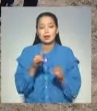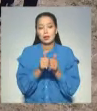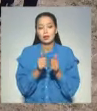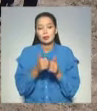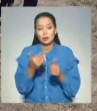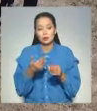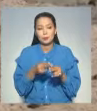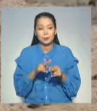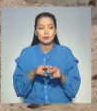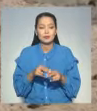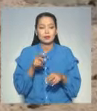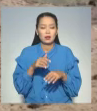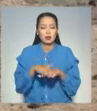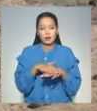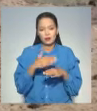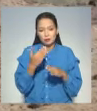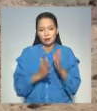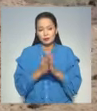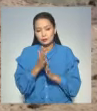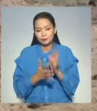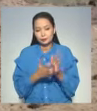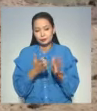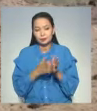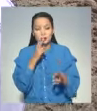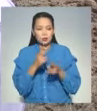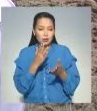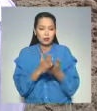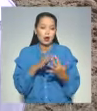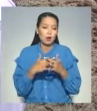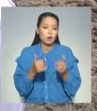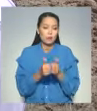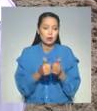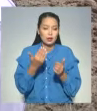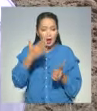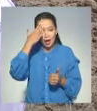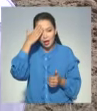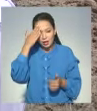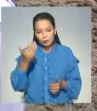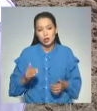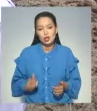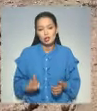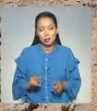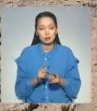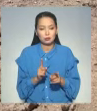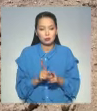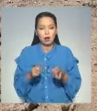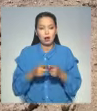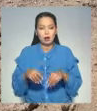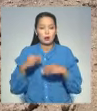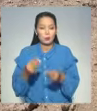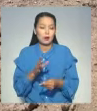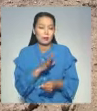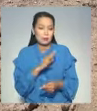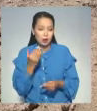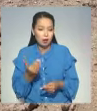ауылының тұрғындары жылдар бойы жайылымнан тапшылық көріп келеді. Ауыл маңындағы жерлерді әкімдік жеке кәсіпкерлерге беріп жіберген. Салдарынан ауылда